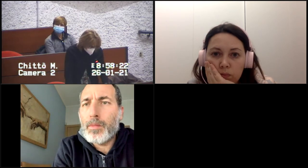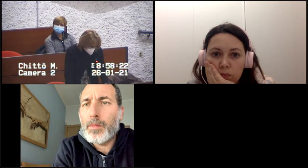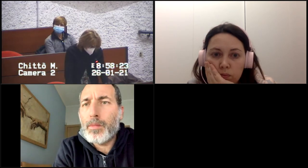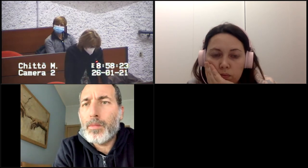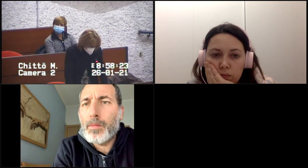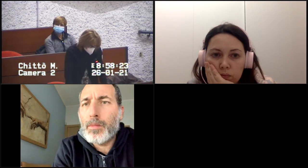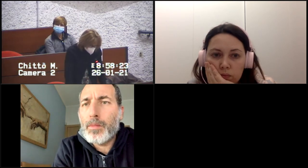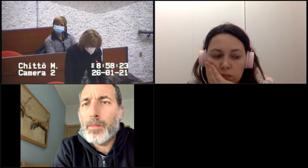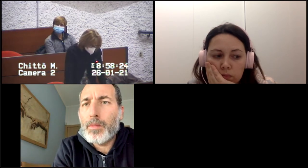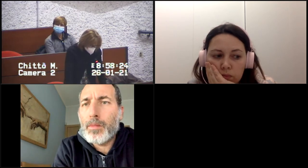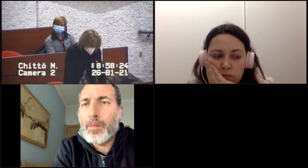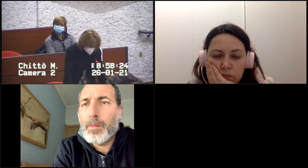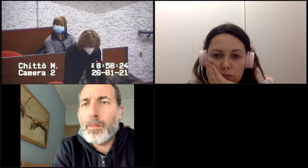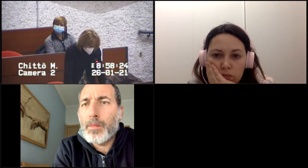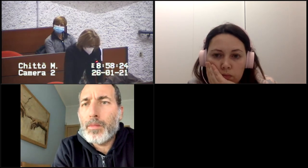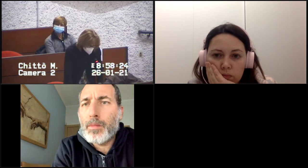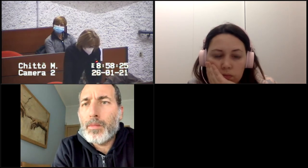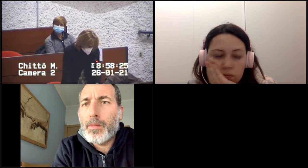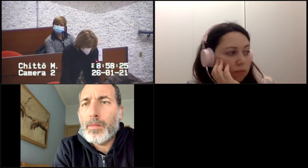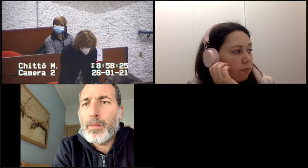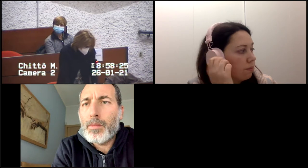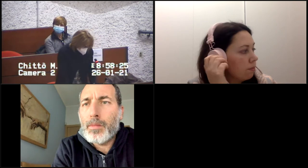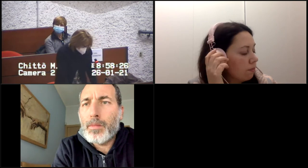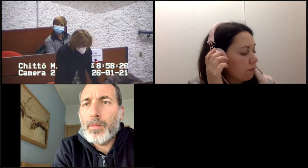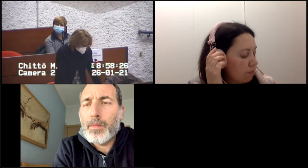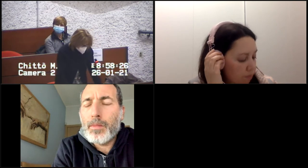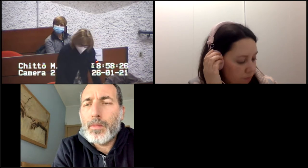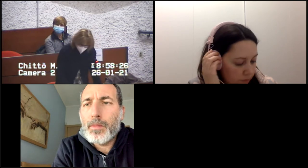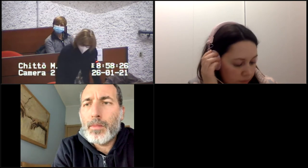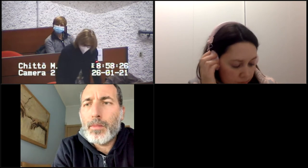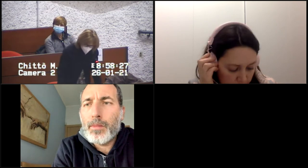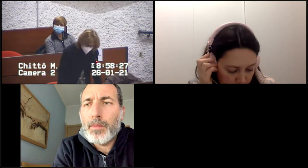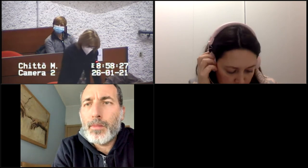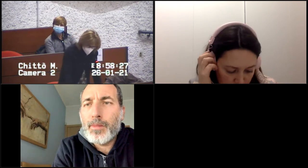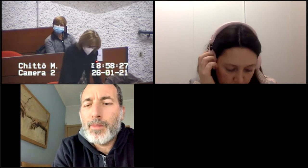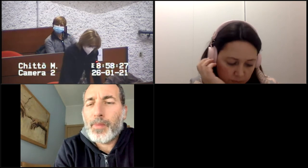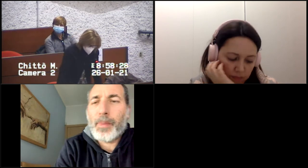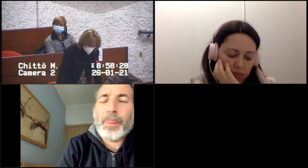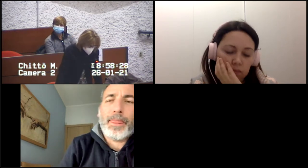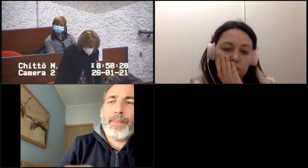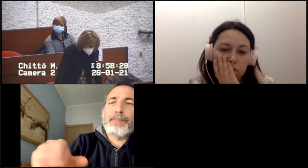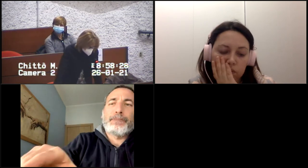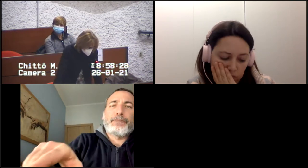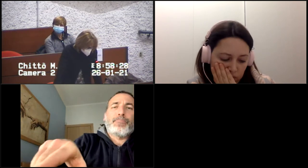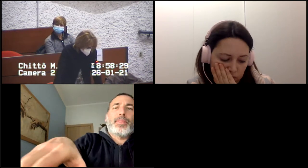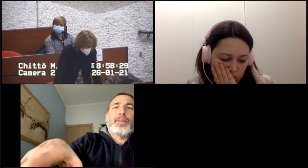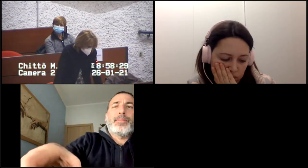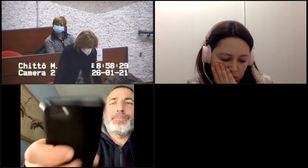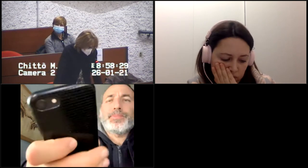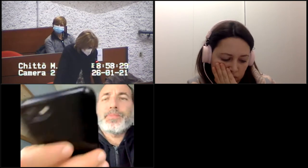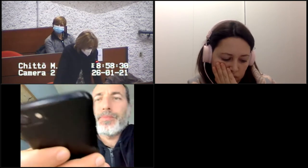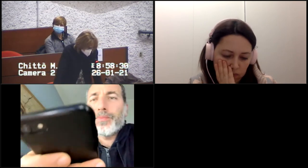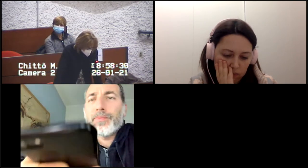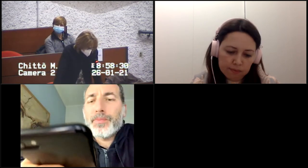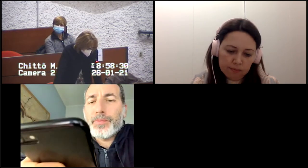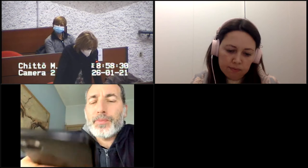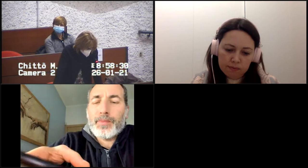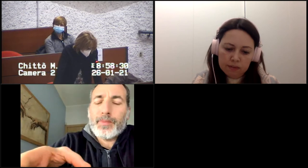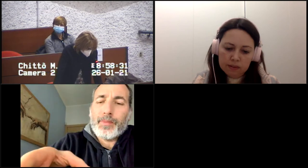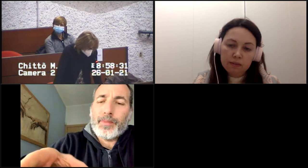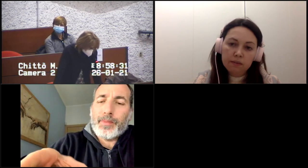una normativa regionale, e questa nella fattispecie indica come impegno da parte dell'amministrazione comunale quello